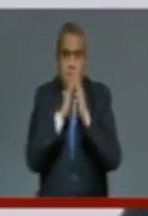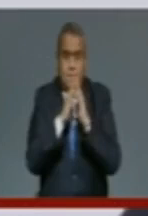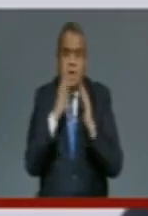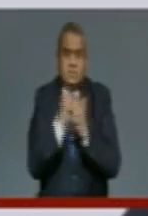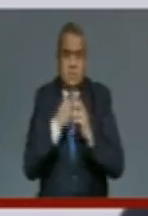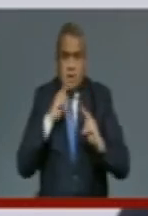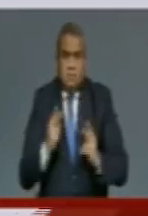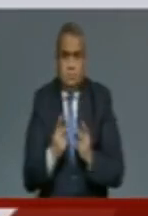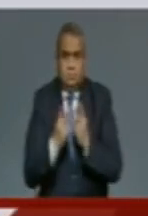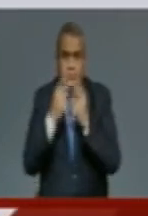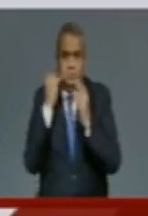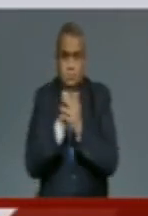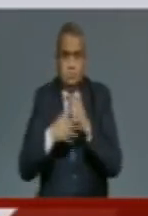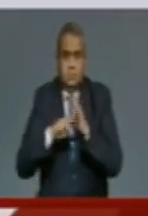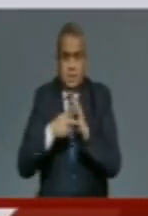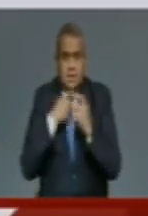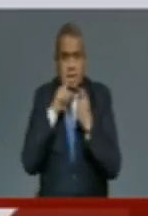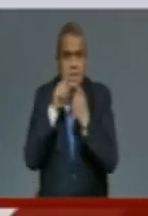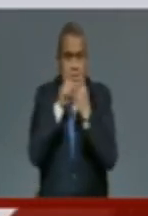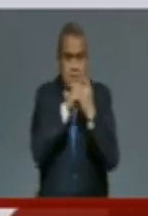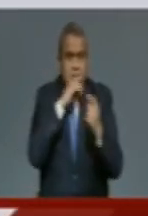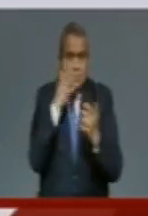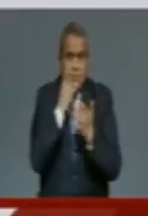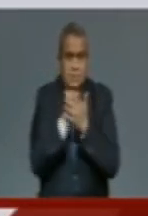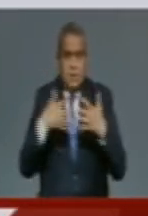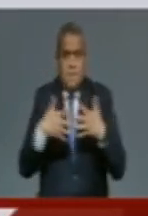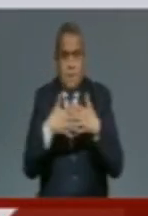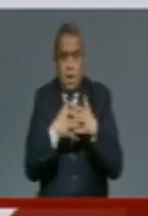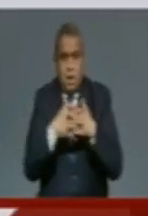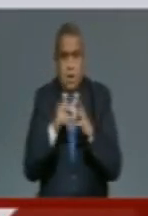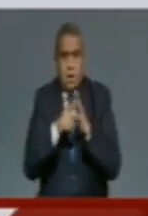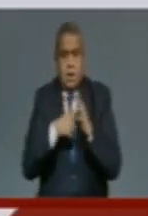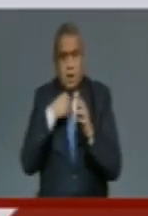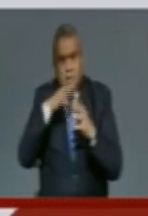الى معالجة التحديات ذات الصلة. ويتمثل